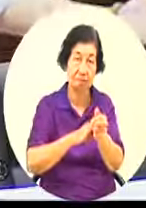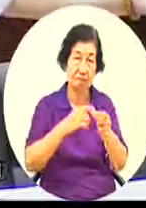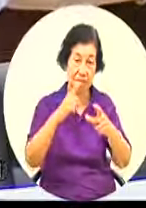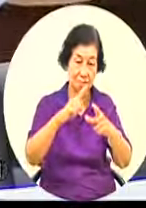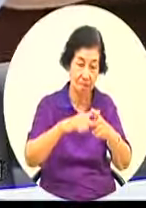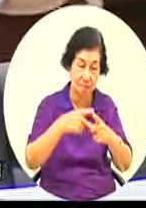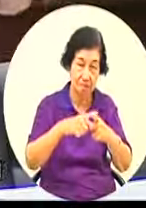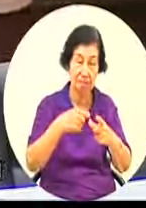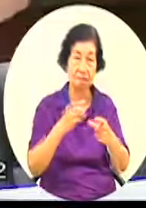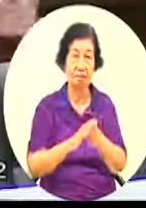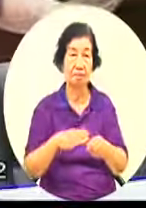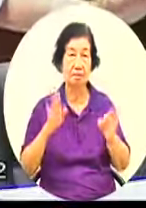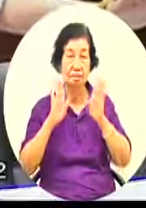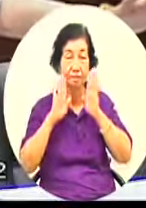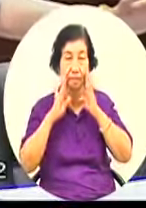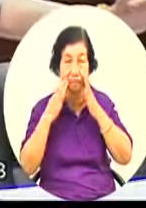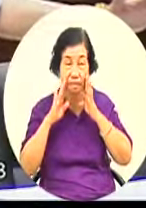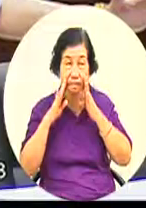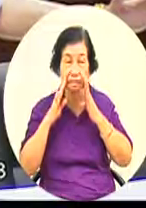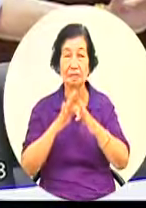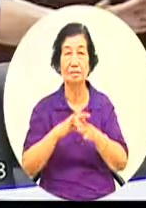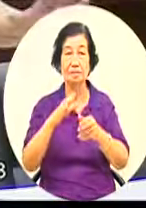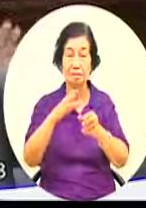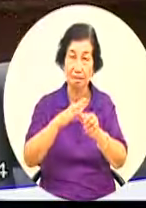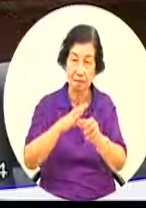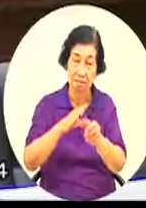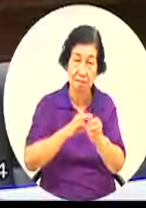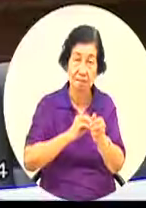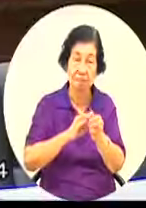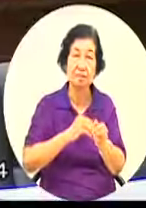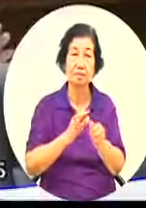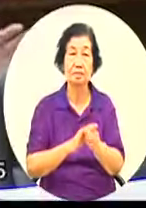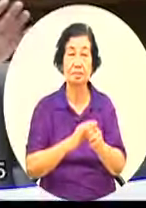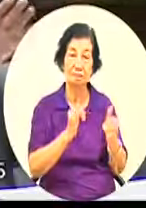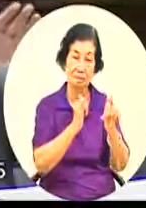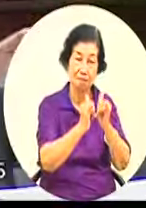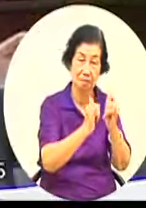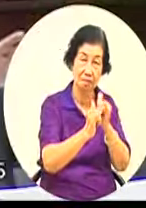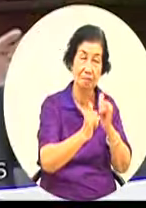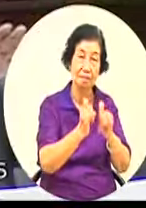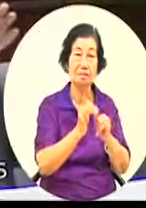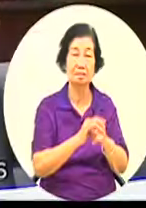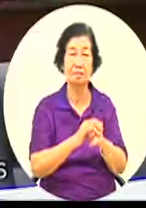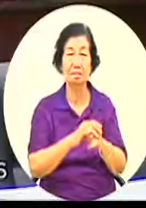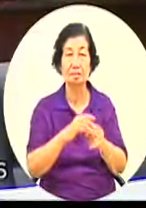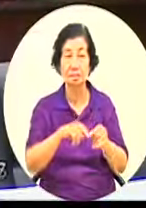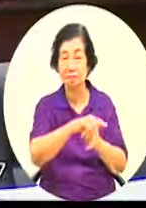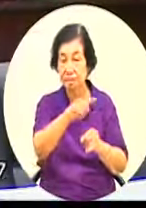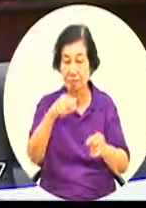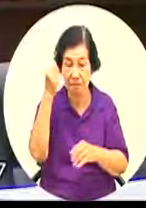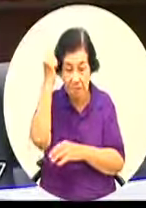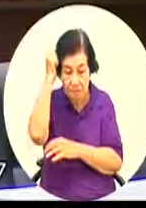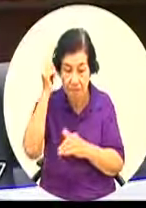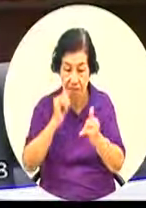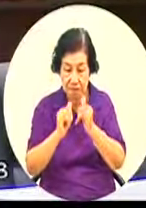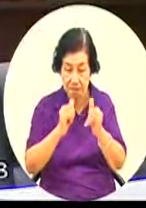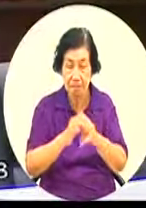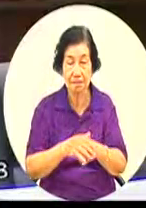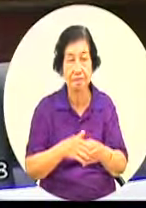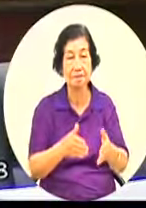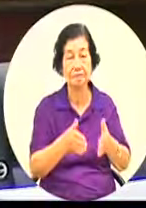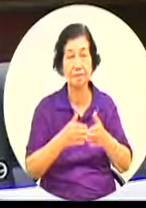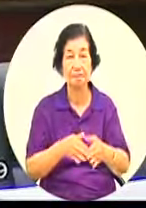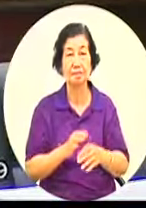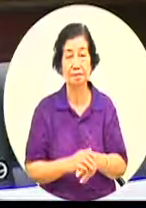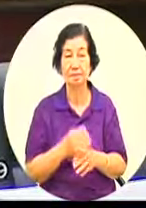我觉得社区的民众有些人很需要，哦，这些东西对很多的社区民众，以空大的角色，我觉得都可以来